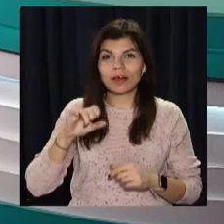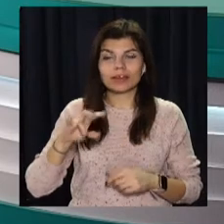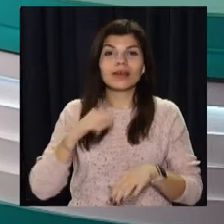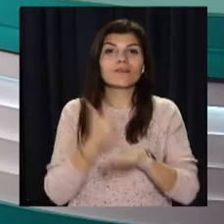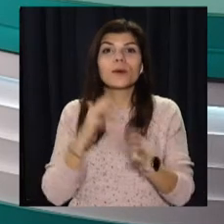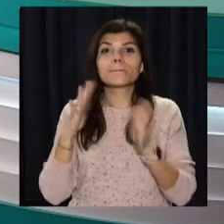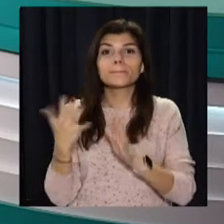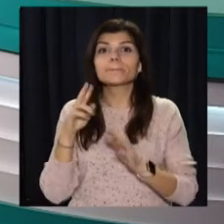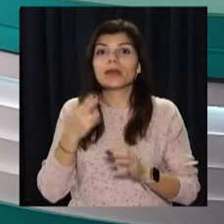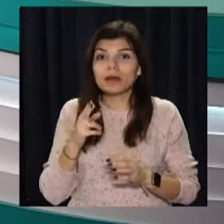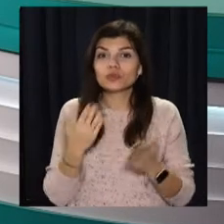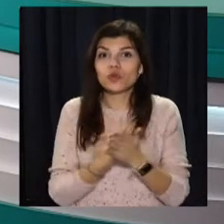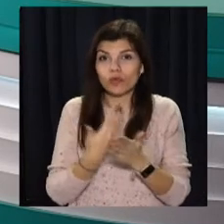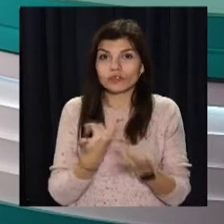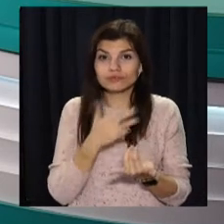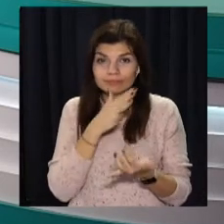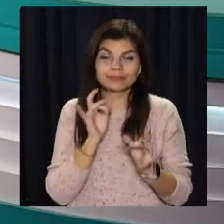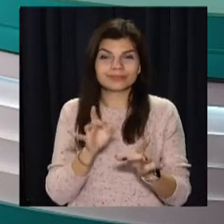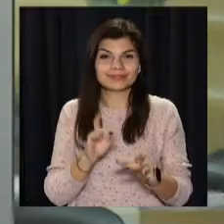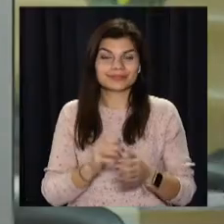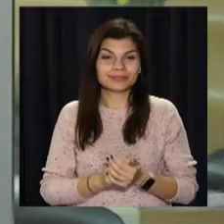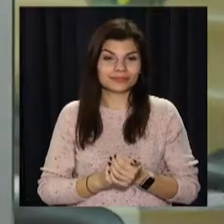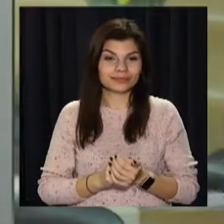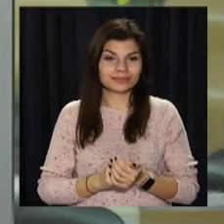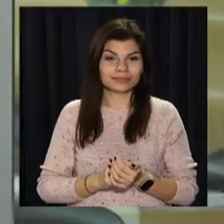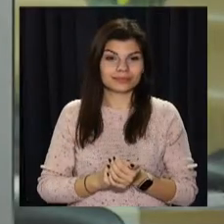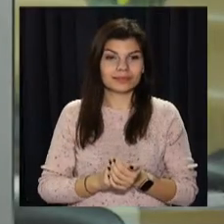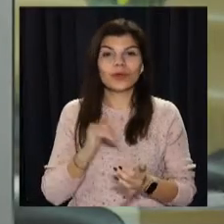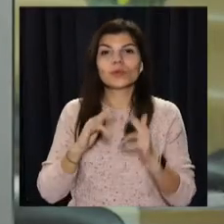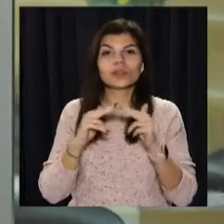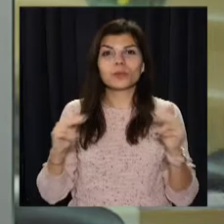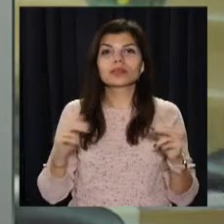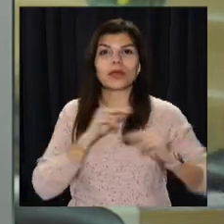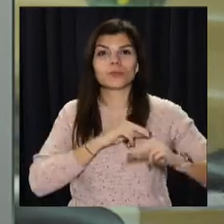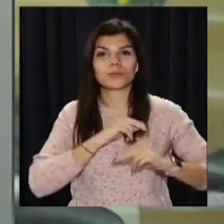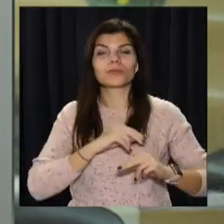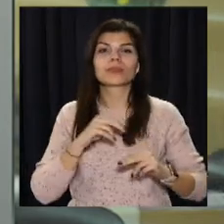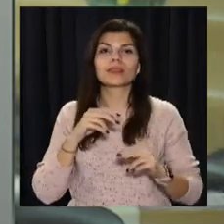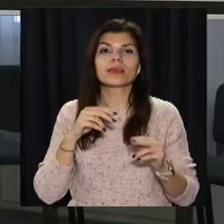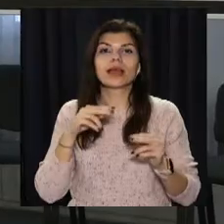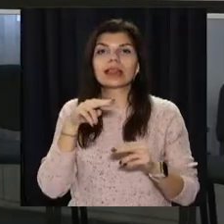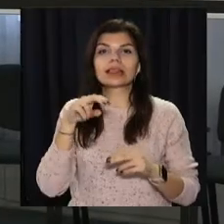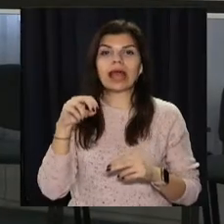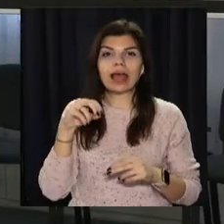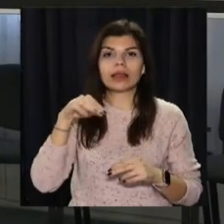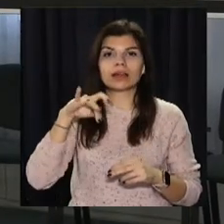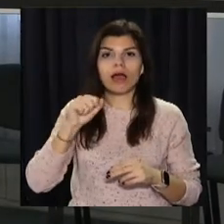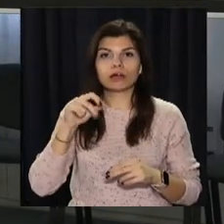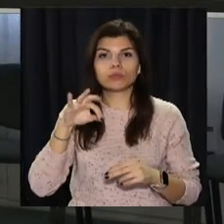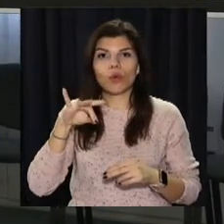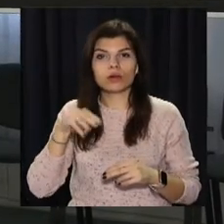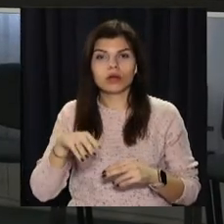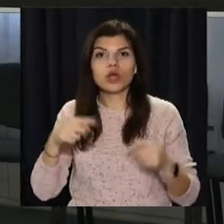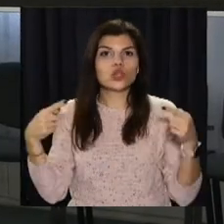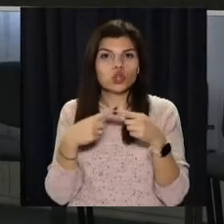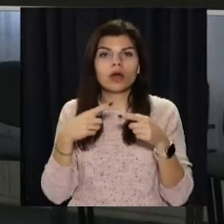про події п'ятниці на цю годину далі у випуску. У Дніпрі запрацював застосунок «Де-транспорт». Там точний розклад руху